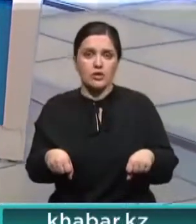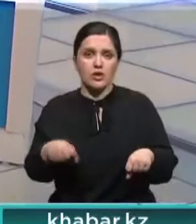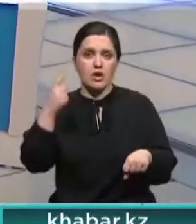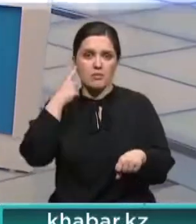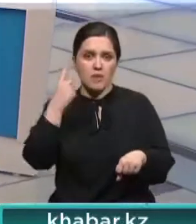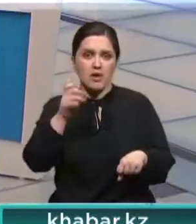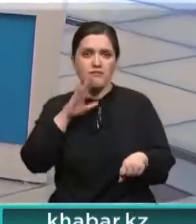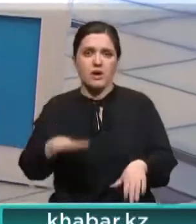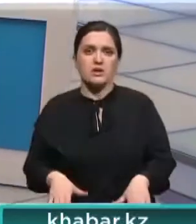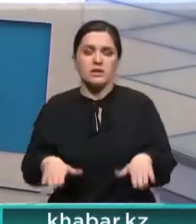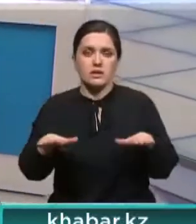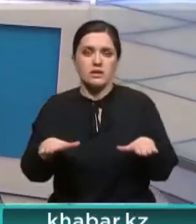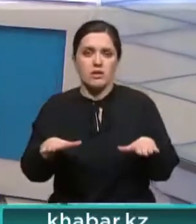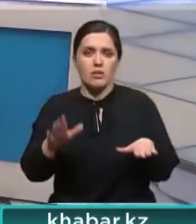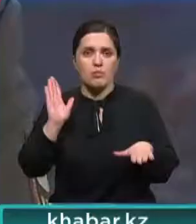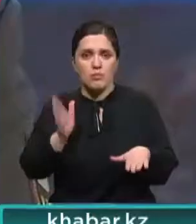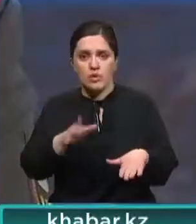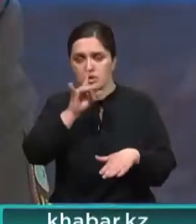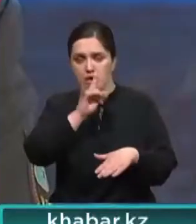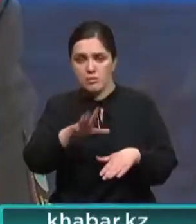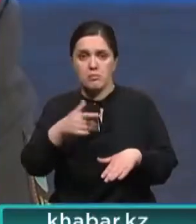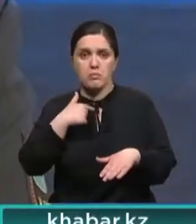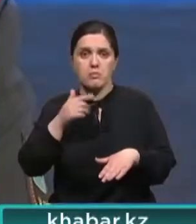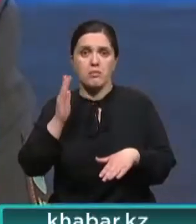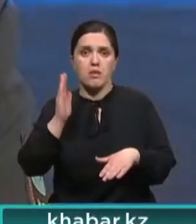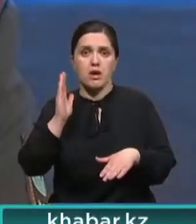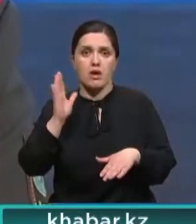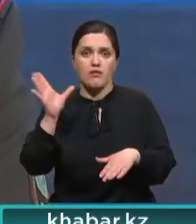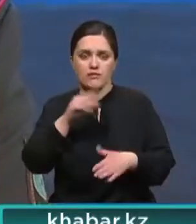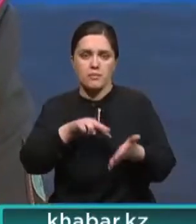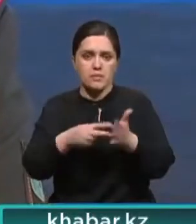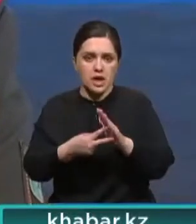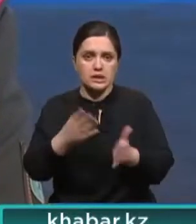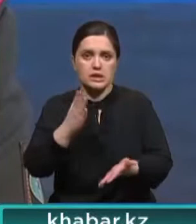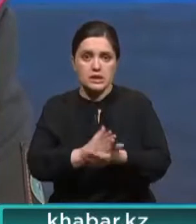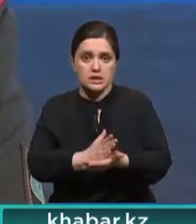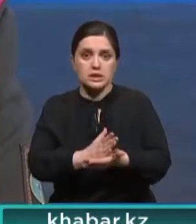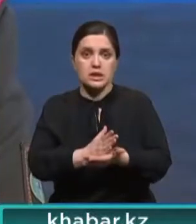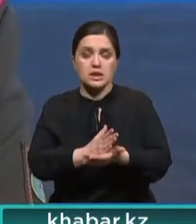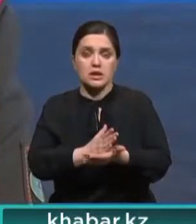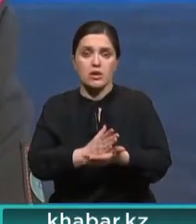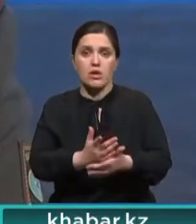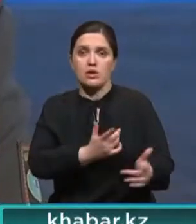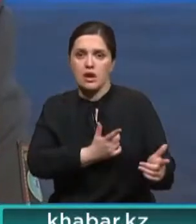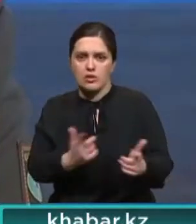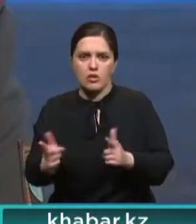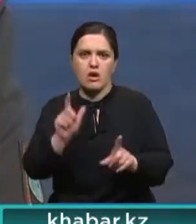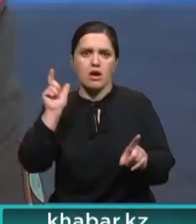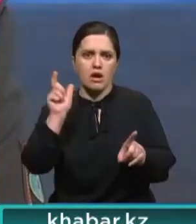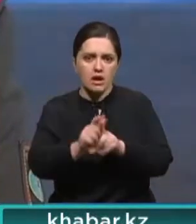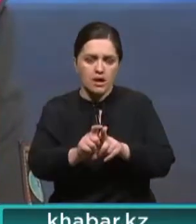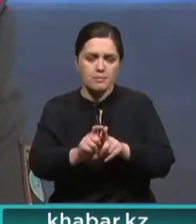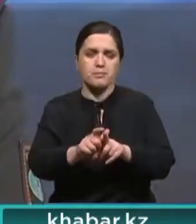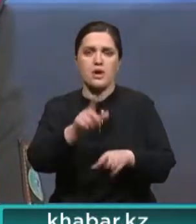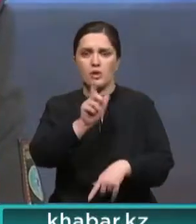спрогнозировать паводковую ситуацию, нами моделируется вся ситуация. И, соответственно, приводится готовность силы и средства